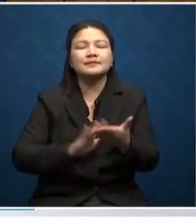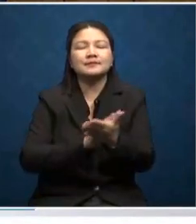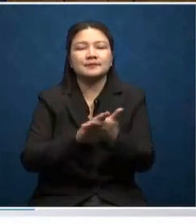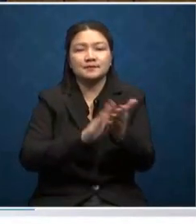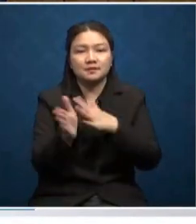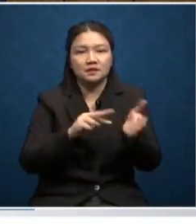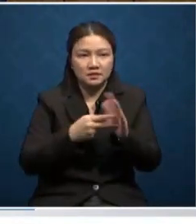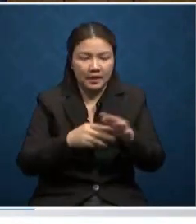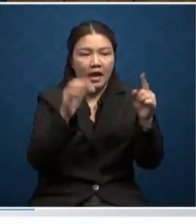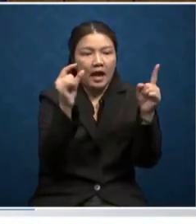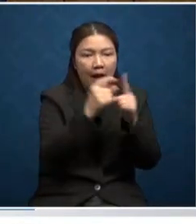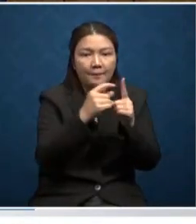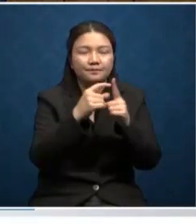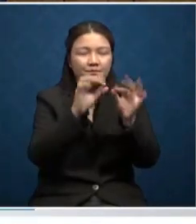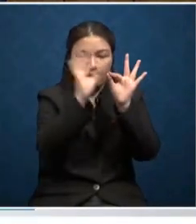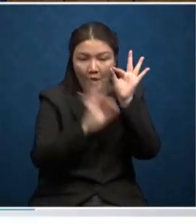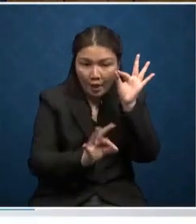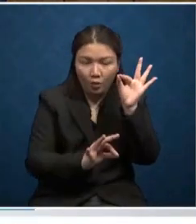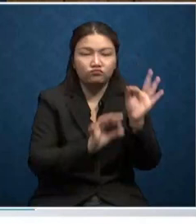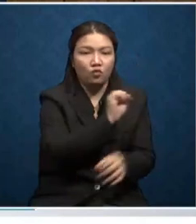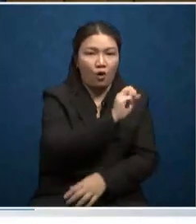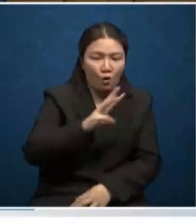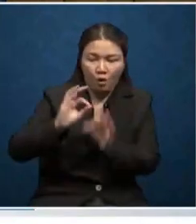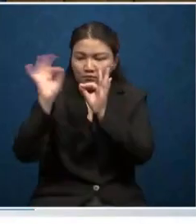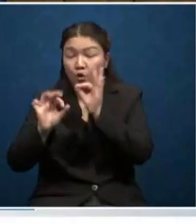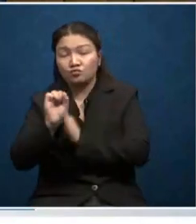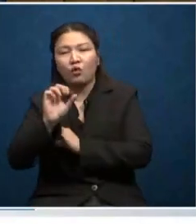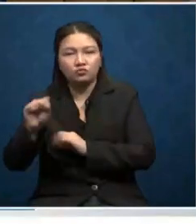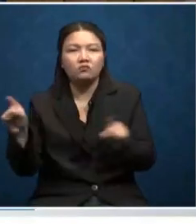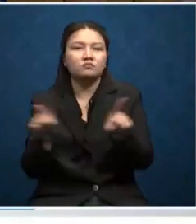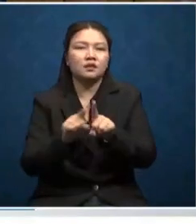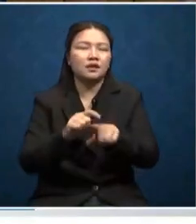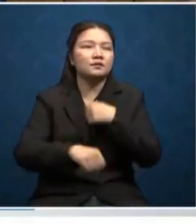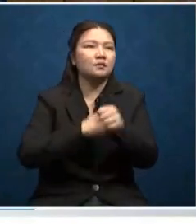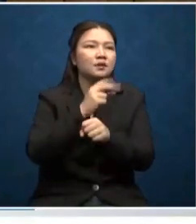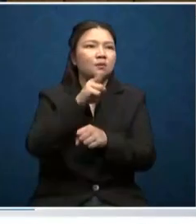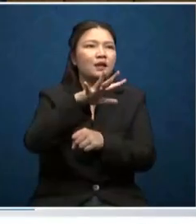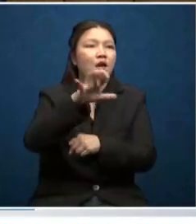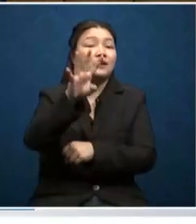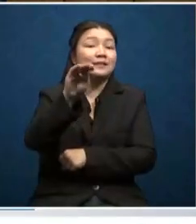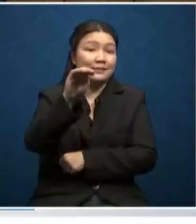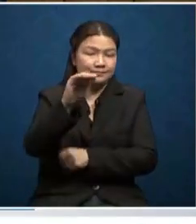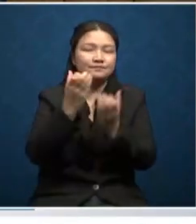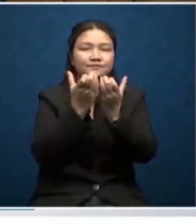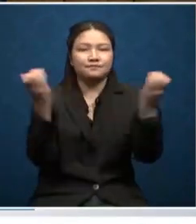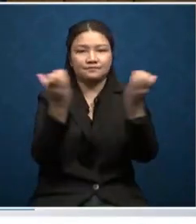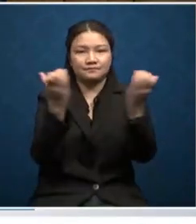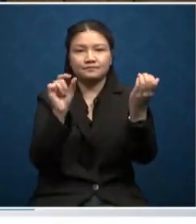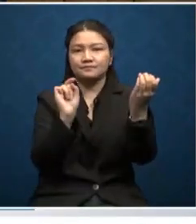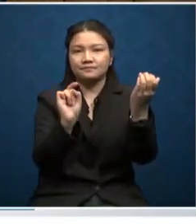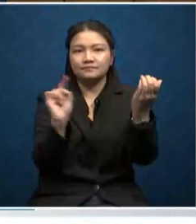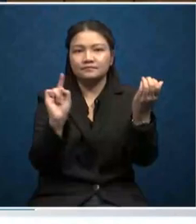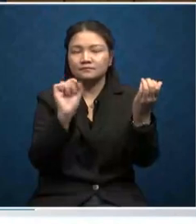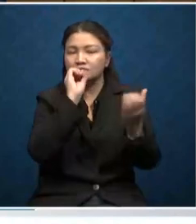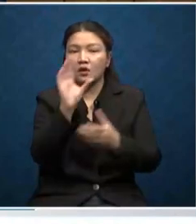สภาผู้ทานราษฎรจนกระทั่งในปี2540รัฐธรรมนูญ 2540